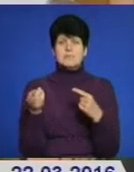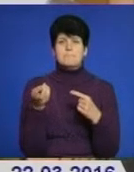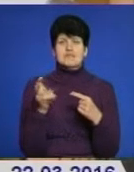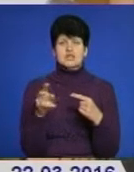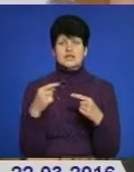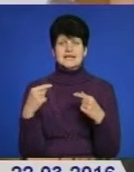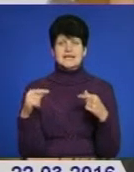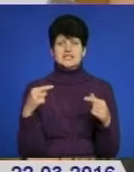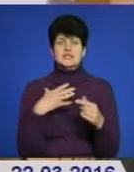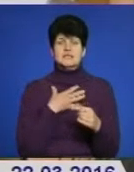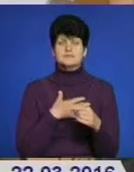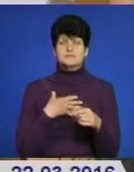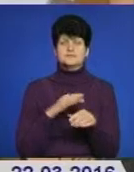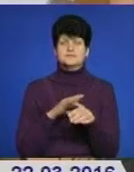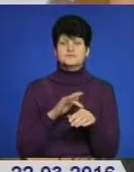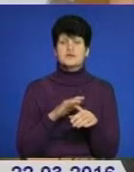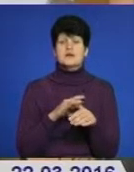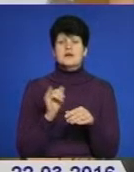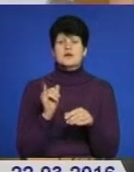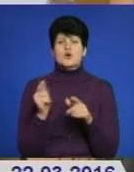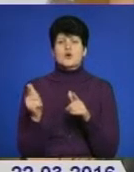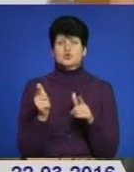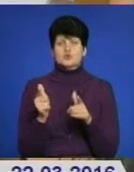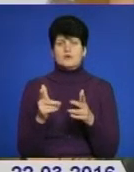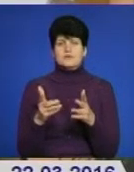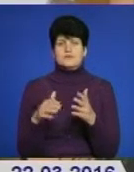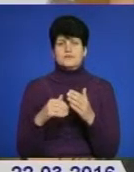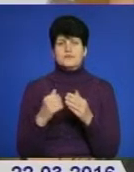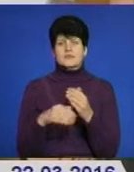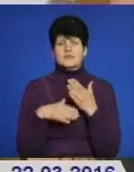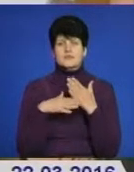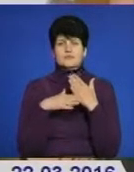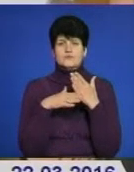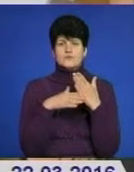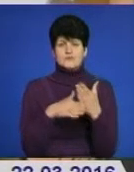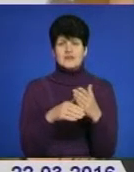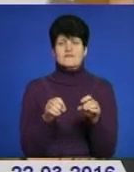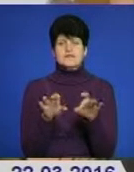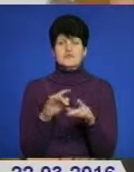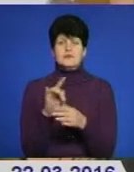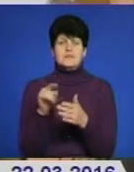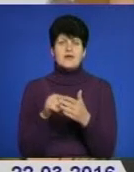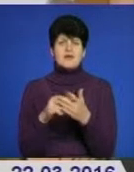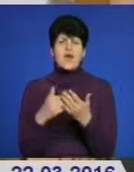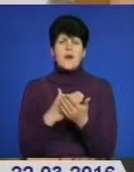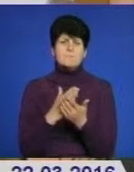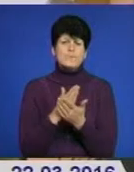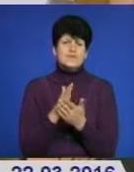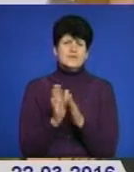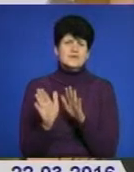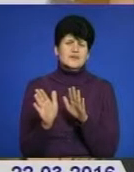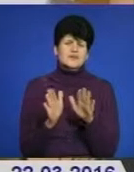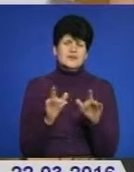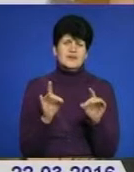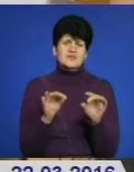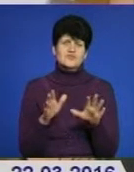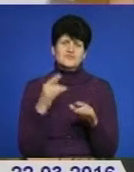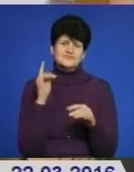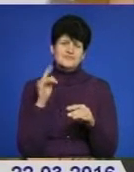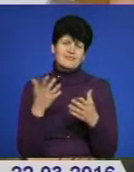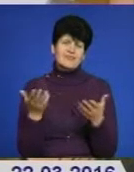які вболівають, переживають, готові підкласти плече і вирішувати ці питання. А політичні речі, знаєте, я був